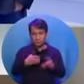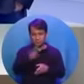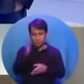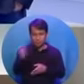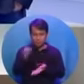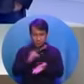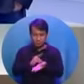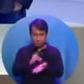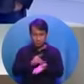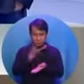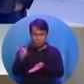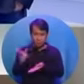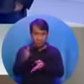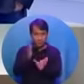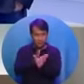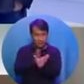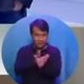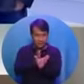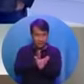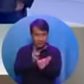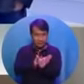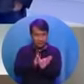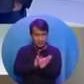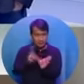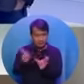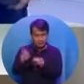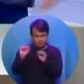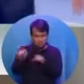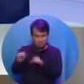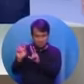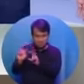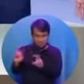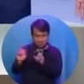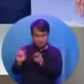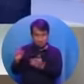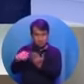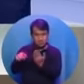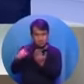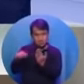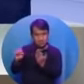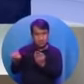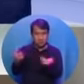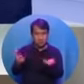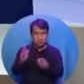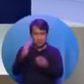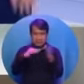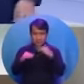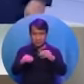Magpagamot, kami ang magpapagamot sa'yo, sa psychiatrist, pasuri ka namin kung baka meron talagang problema